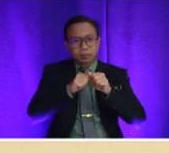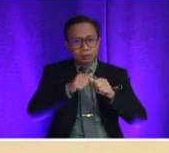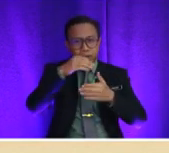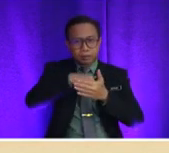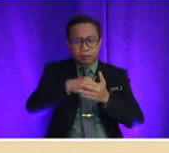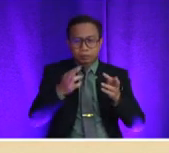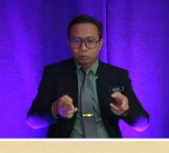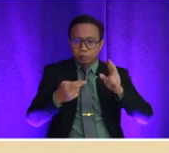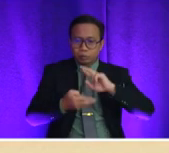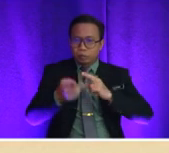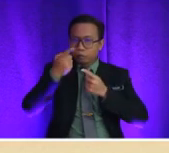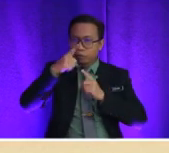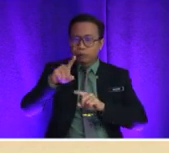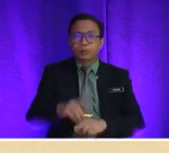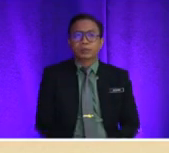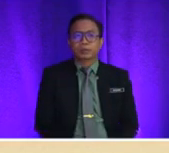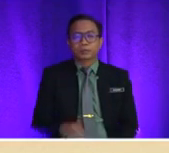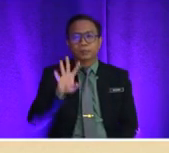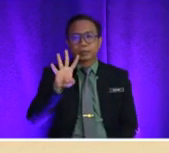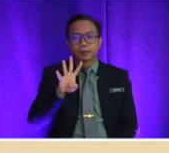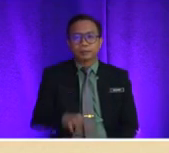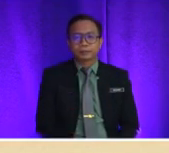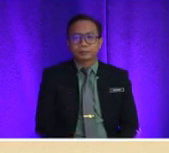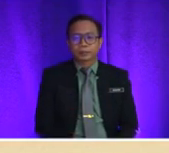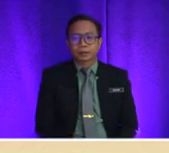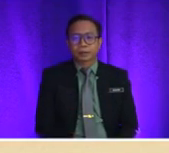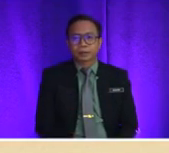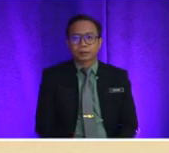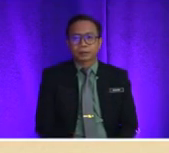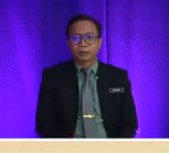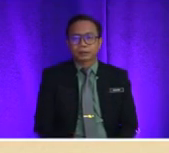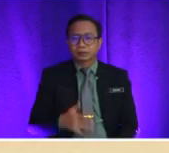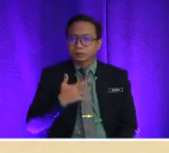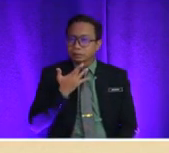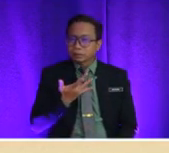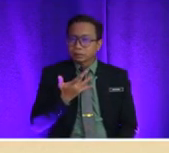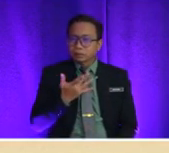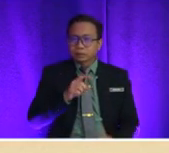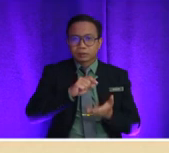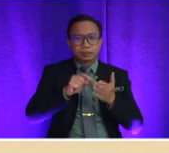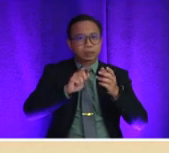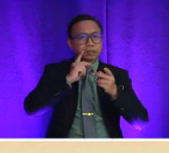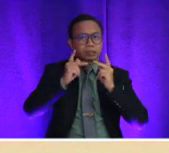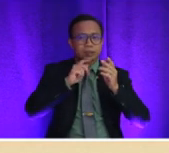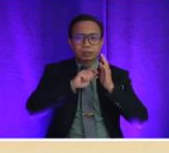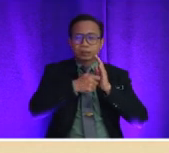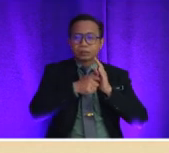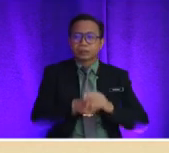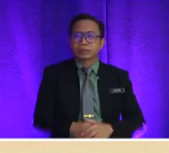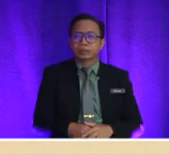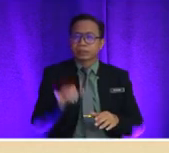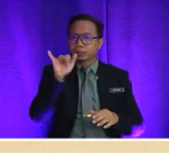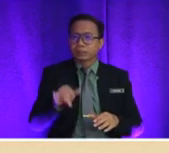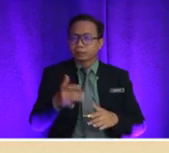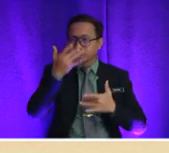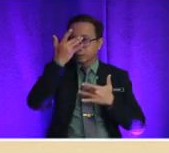ruang jawaban Jadi bagi jadwal 4 Oke yakni tanda kita kata kunci kita ialah tanda-tanda ikan Angel yang